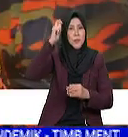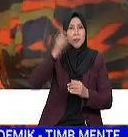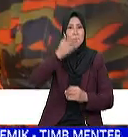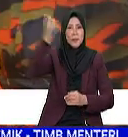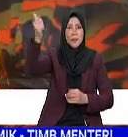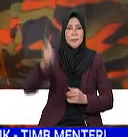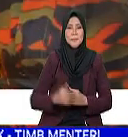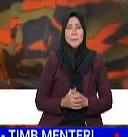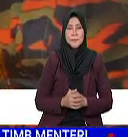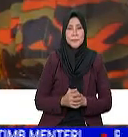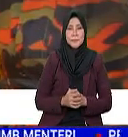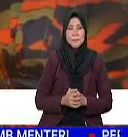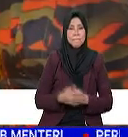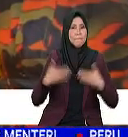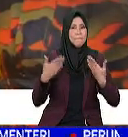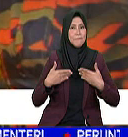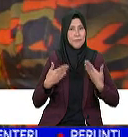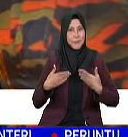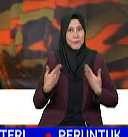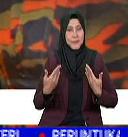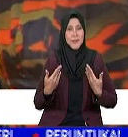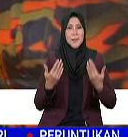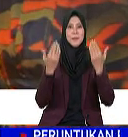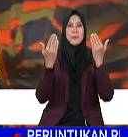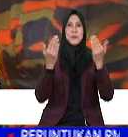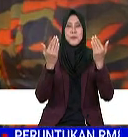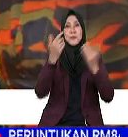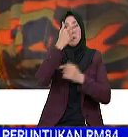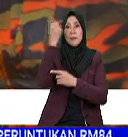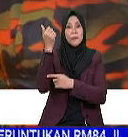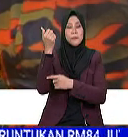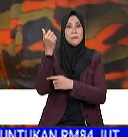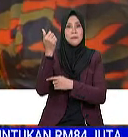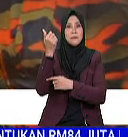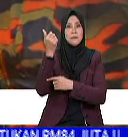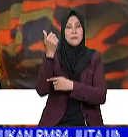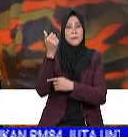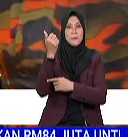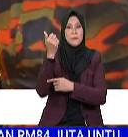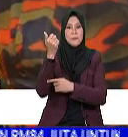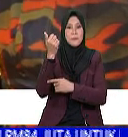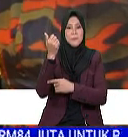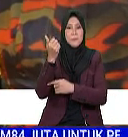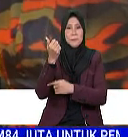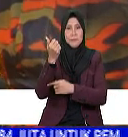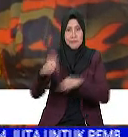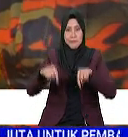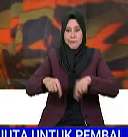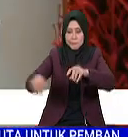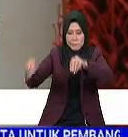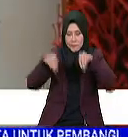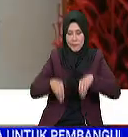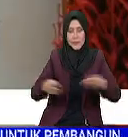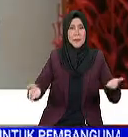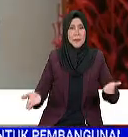Pilihlah adalah sangwira Scroll swap B tempat scan di sini Enak banget